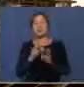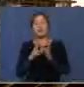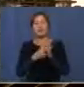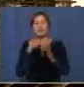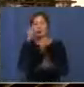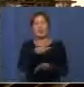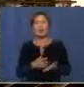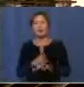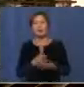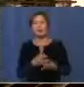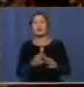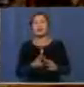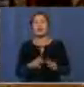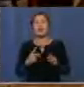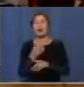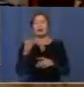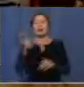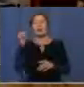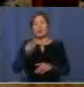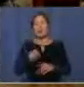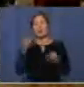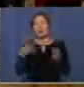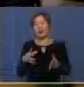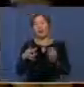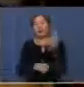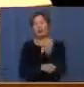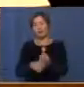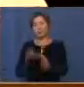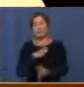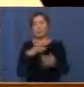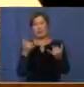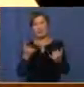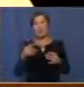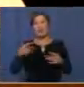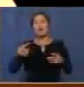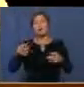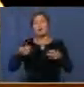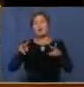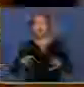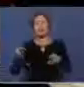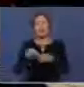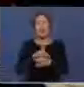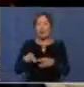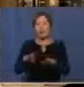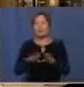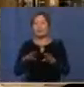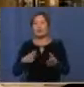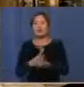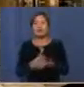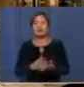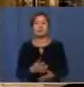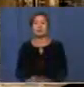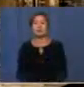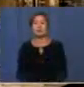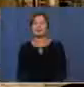8 жыл жұмыс жасап келеді. Әуелде мекемеге келгенде ол қарапайым жұмысшы болған, ал бүгінде металл құрылысының монтаждаушысы қызметін атқарады. Айлық